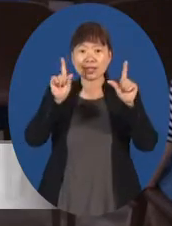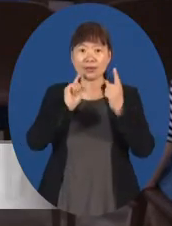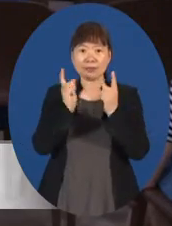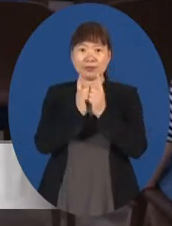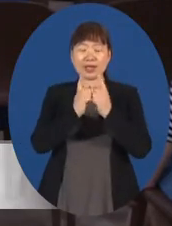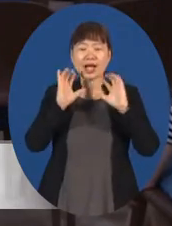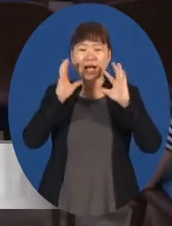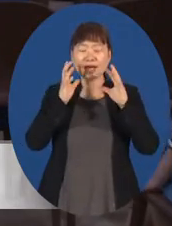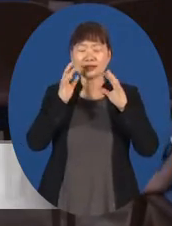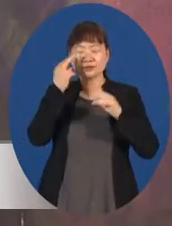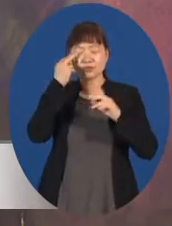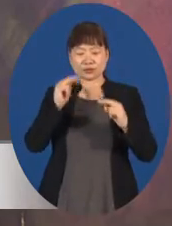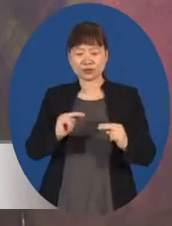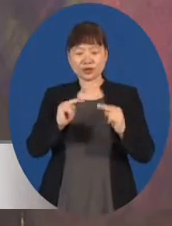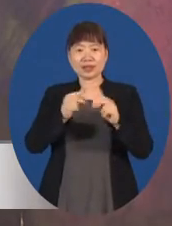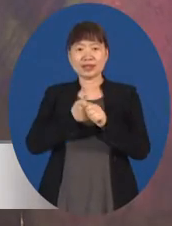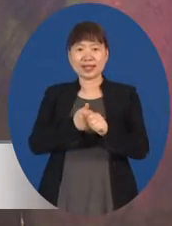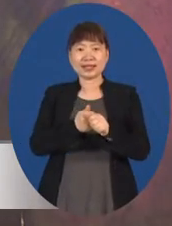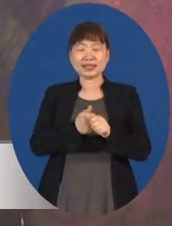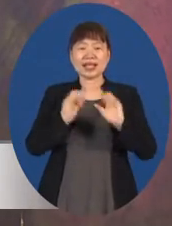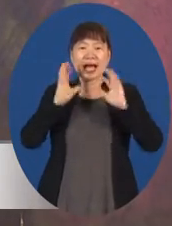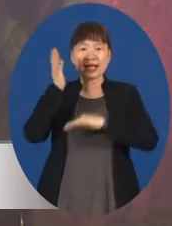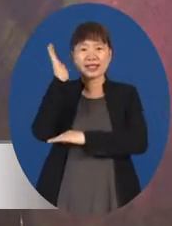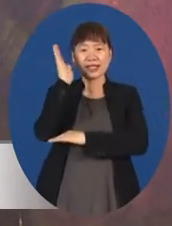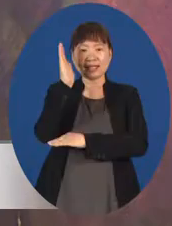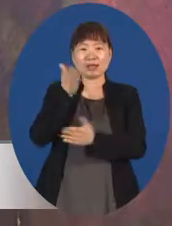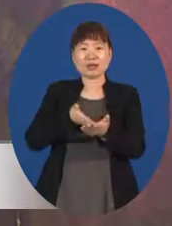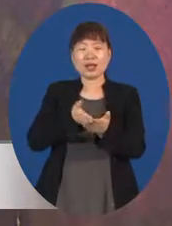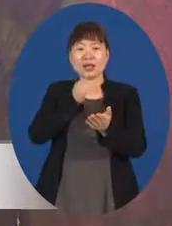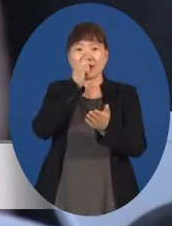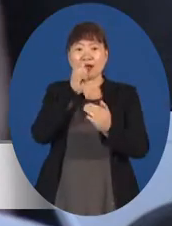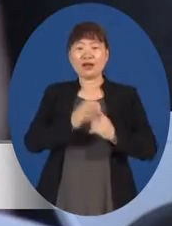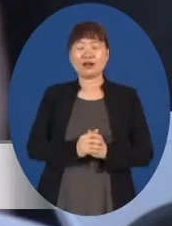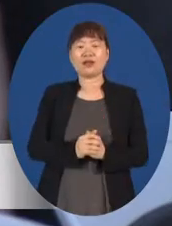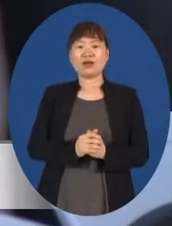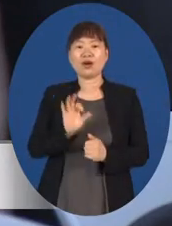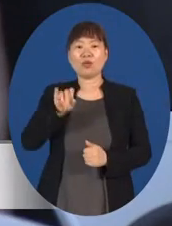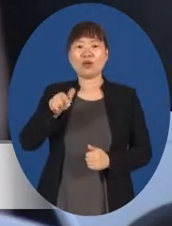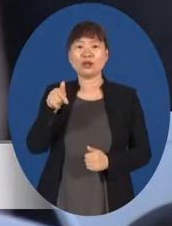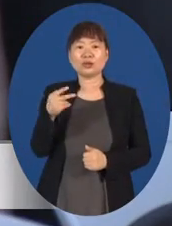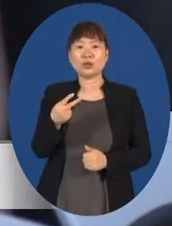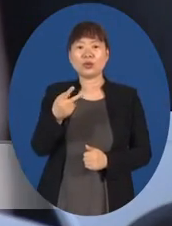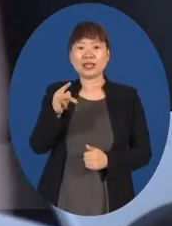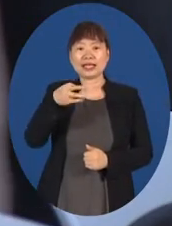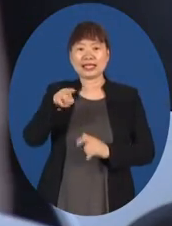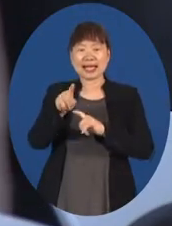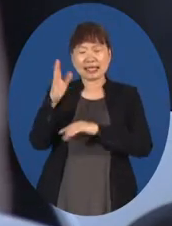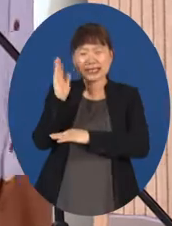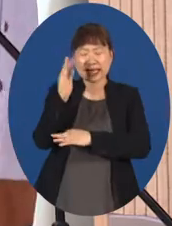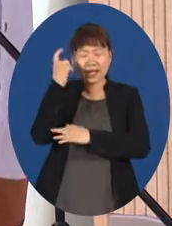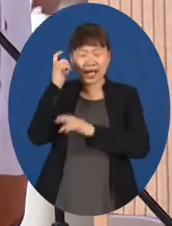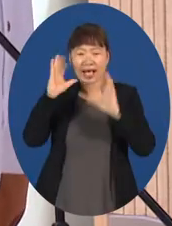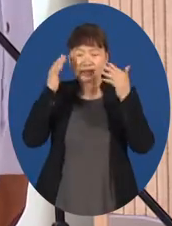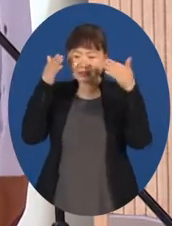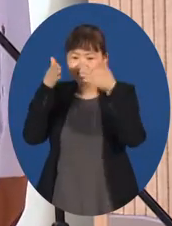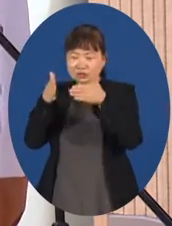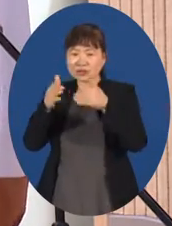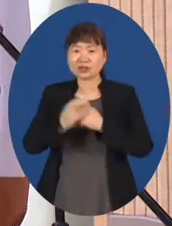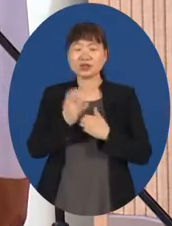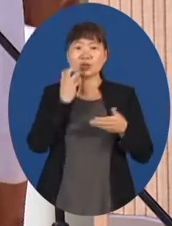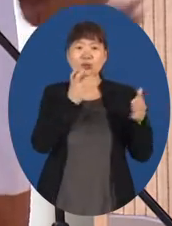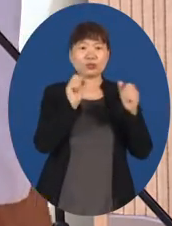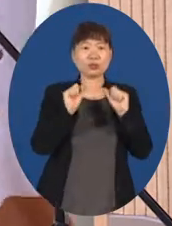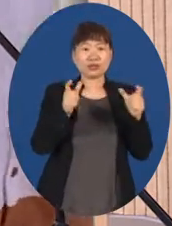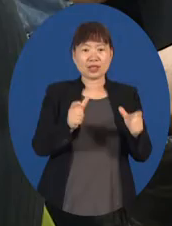어린이날을 맞아 아이들 눈높이에 맞춘 동화구연, 원효대사의 해골물 이야기에 아이들이 집중합니다. 경기북부